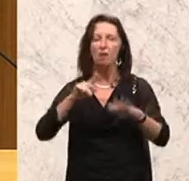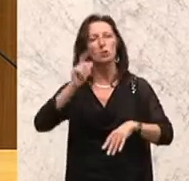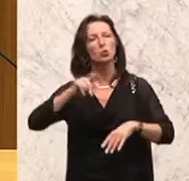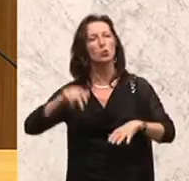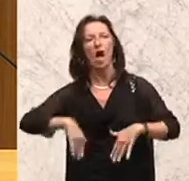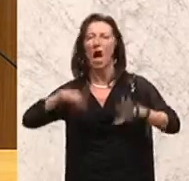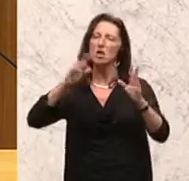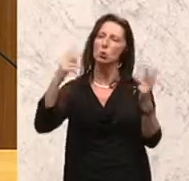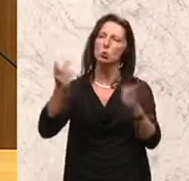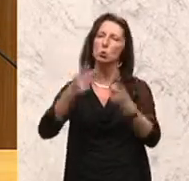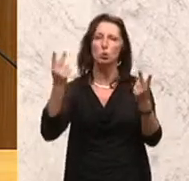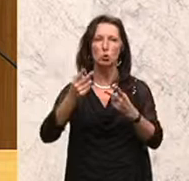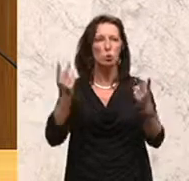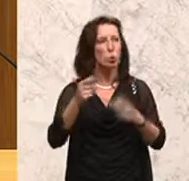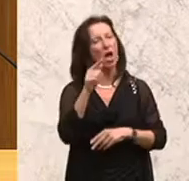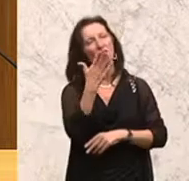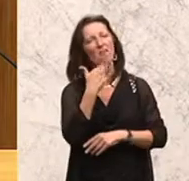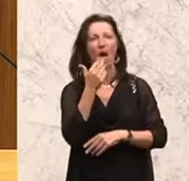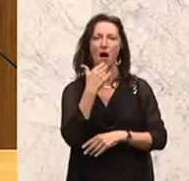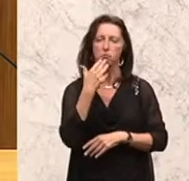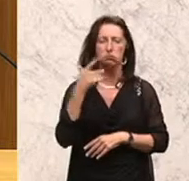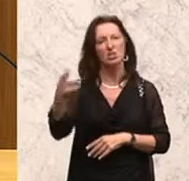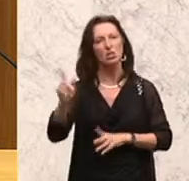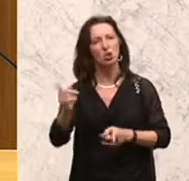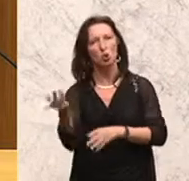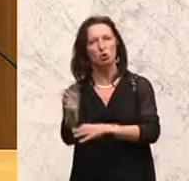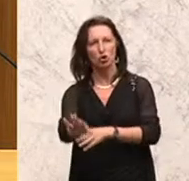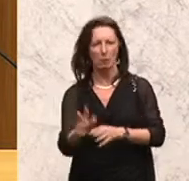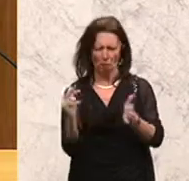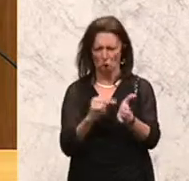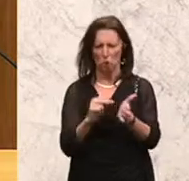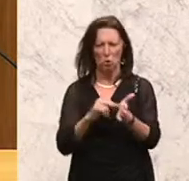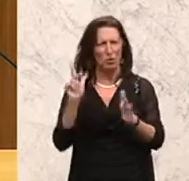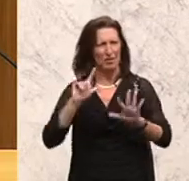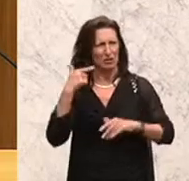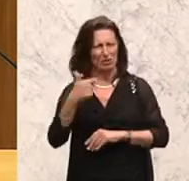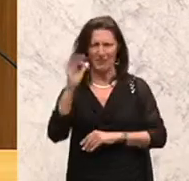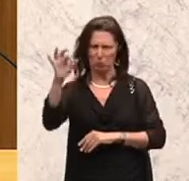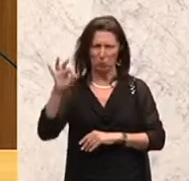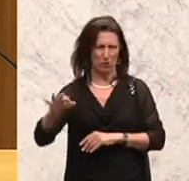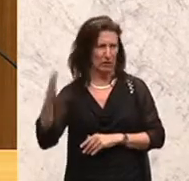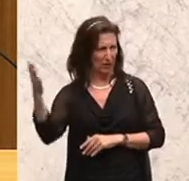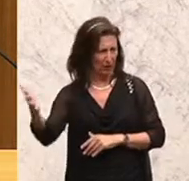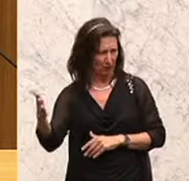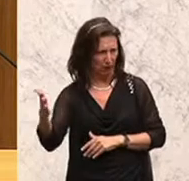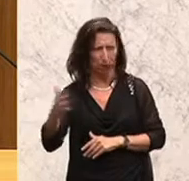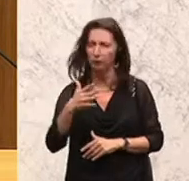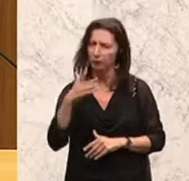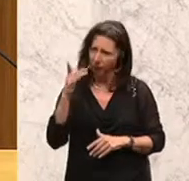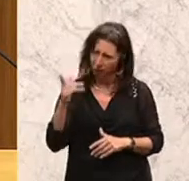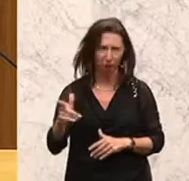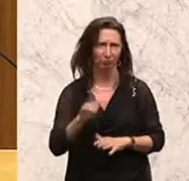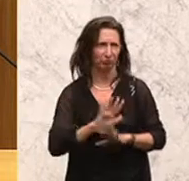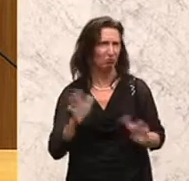Tod treiben wollen? Das behaupten Sie ja damit. Und auch Syrer sind 27% der Asylwerber in Österreich, sind Syrer und nicht mehr.